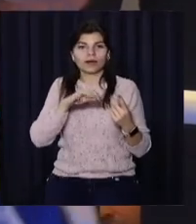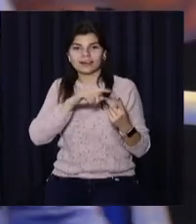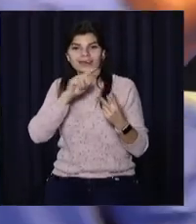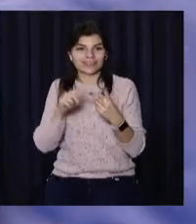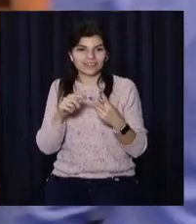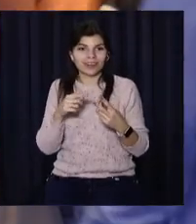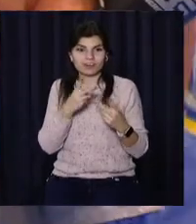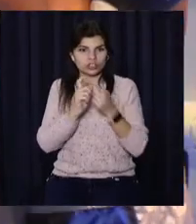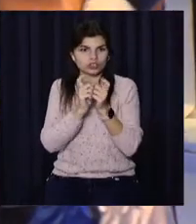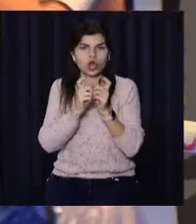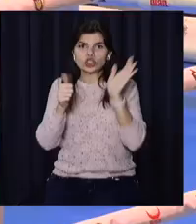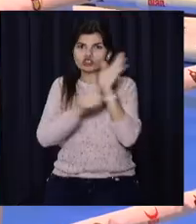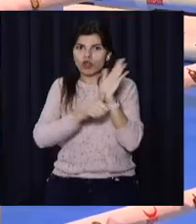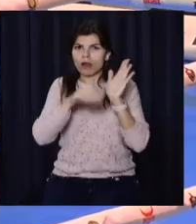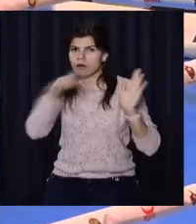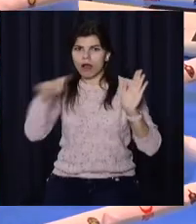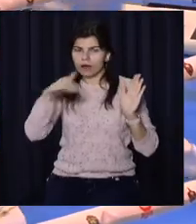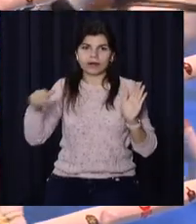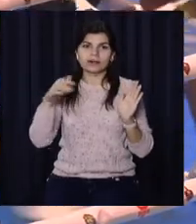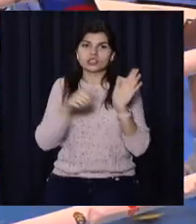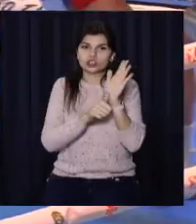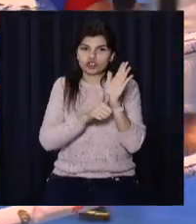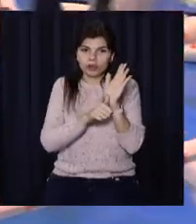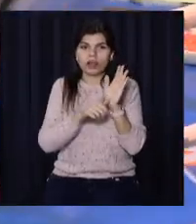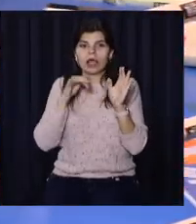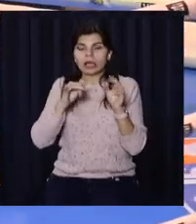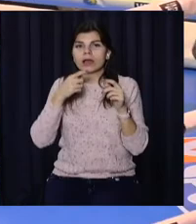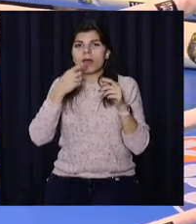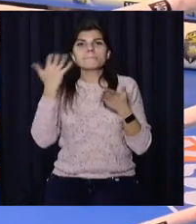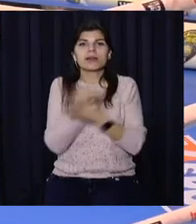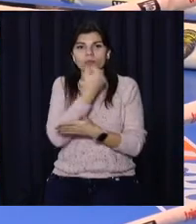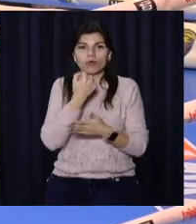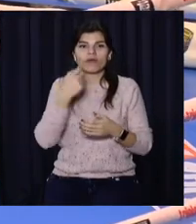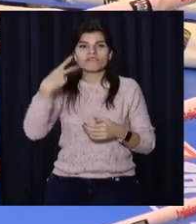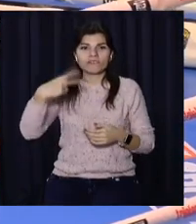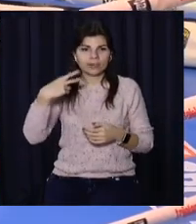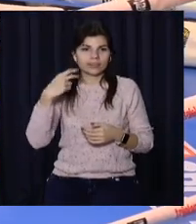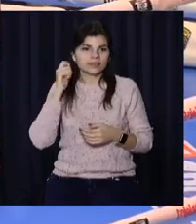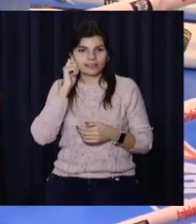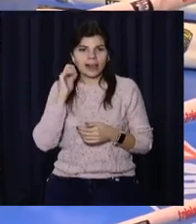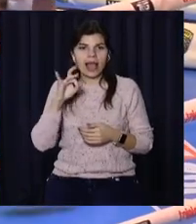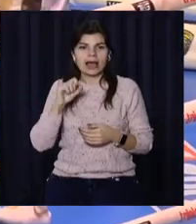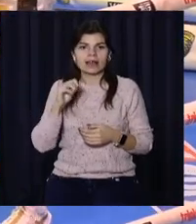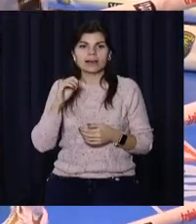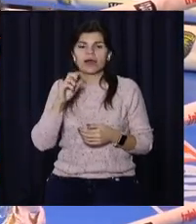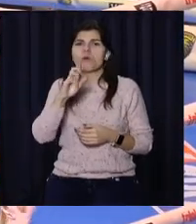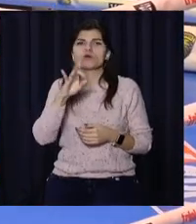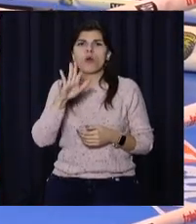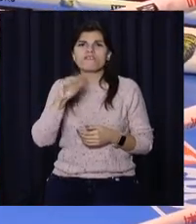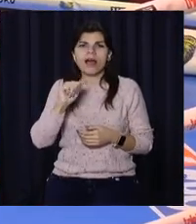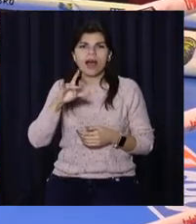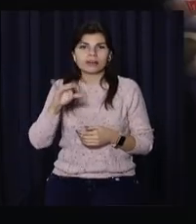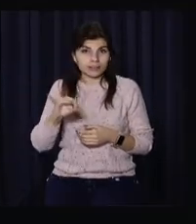до 61 кілограму. Дмитро Цюбка проти Назрія Рагімова. Запеклий поєдинок тривав 6 раундів, після